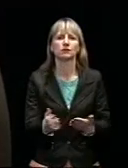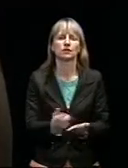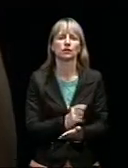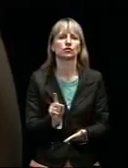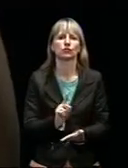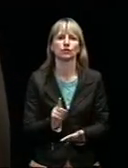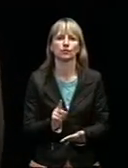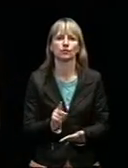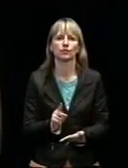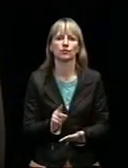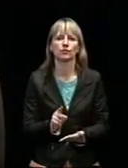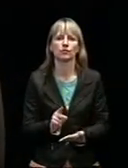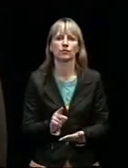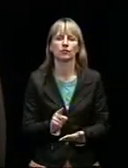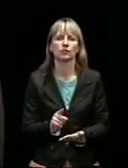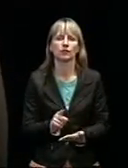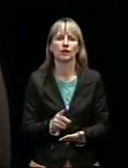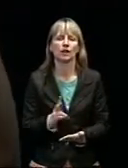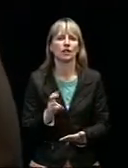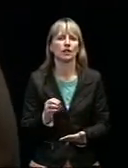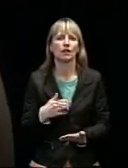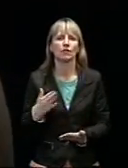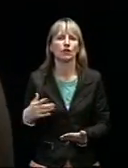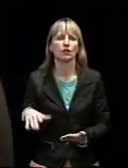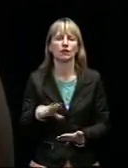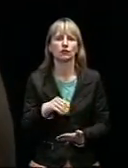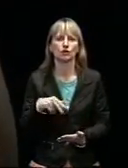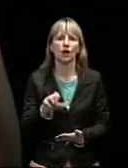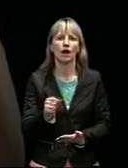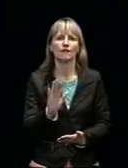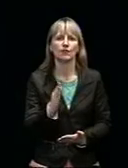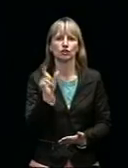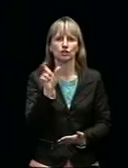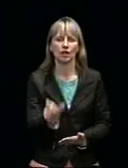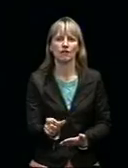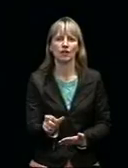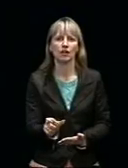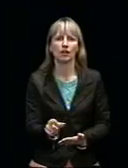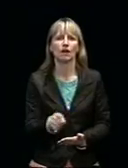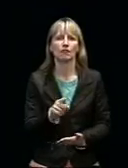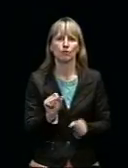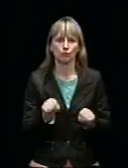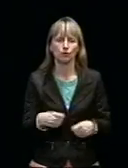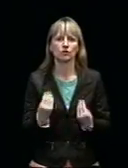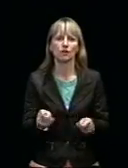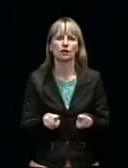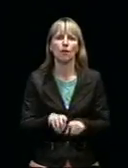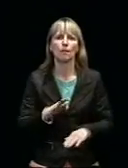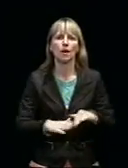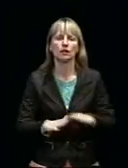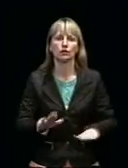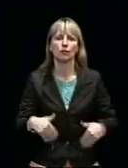вот не в стол это все идет, а в человека. А можете дать такую практичную